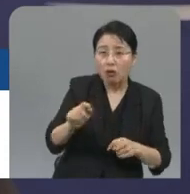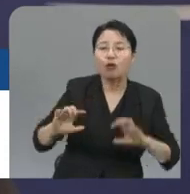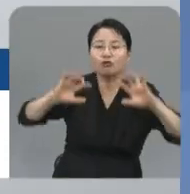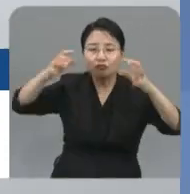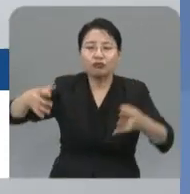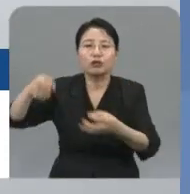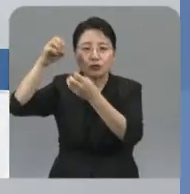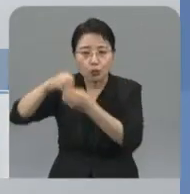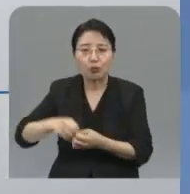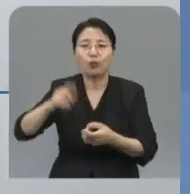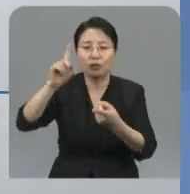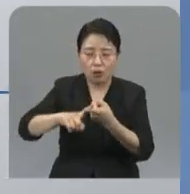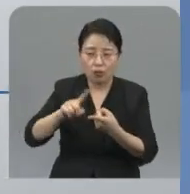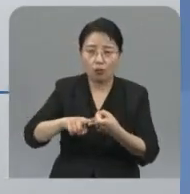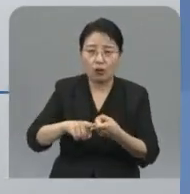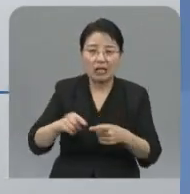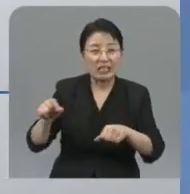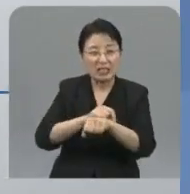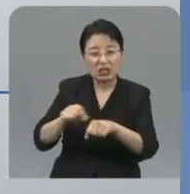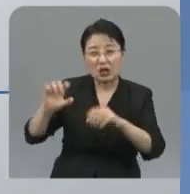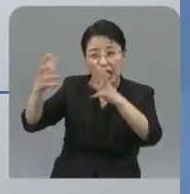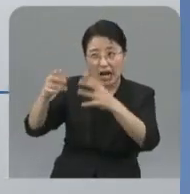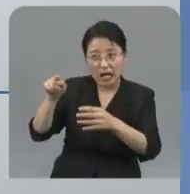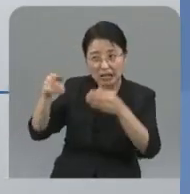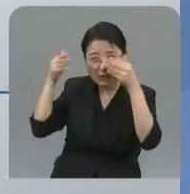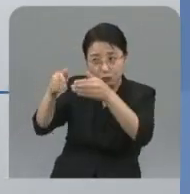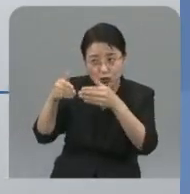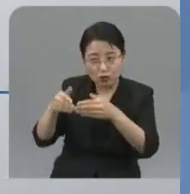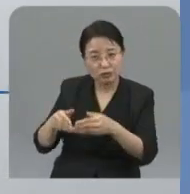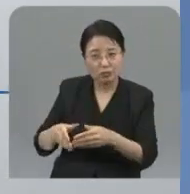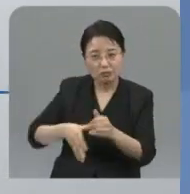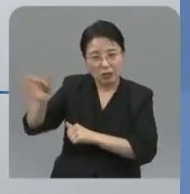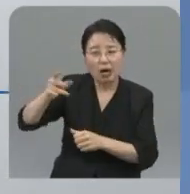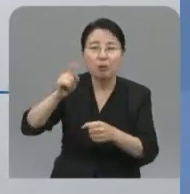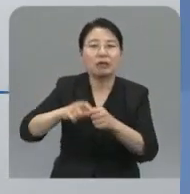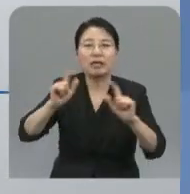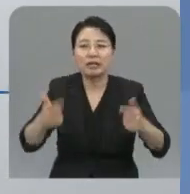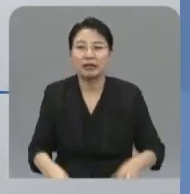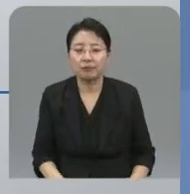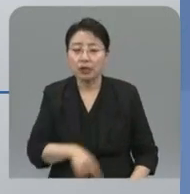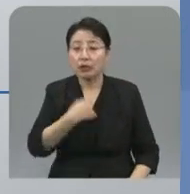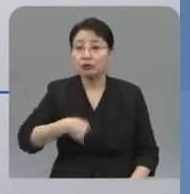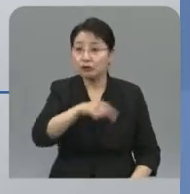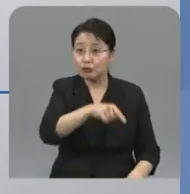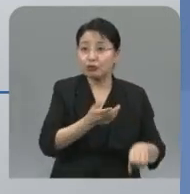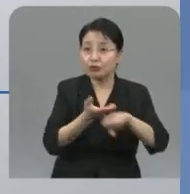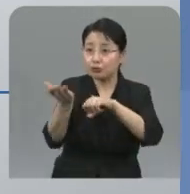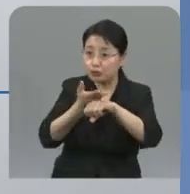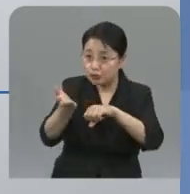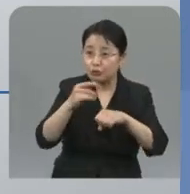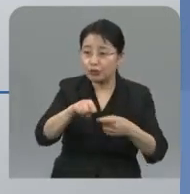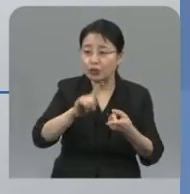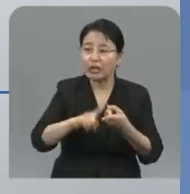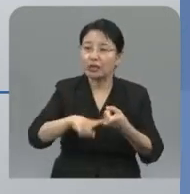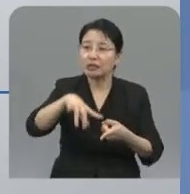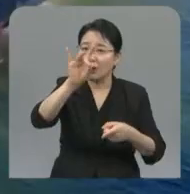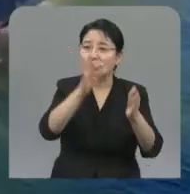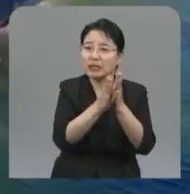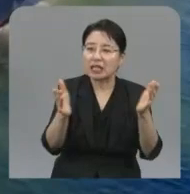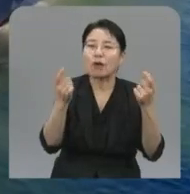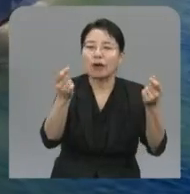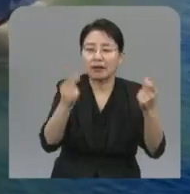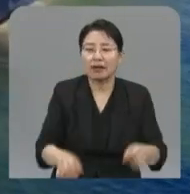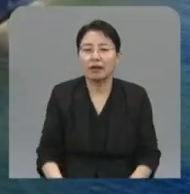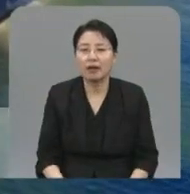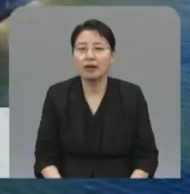cụ thể nào trong cuộc phỏng vấn với báo giới cựu Thứ trưởng Bộ Thương Mại Trung Quốc ngụy Kiến Quốc Cho biết Đây chỉ là bước khởi đầu trong biện pháp hạn chế xuất khẩu